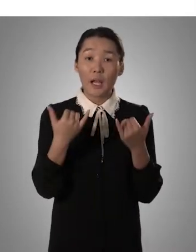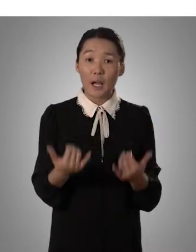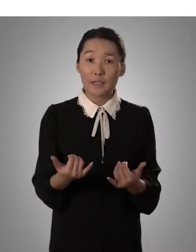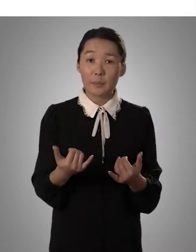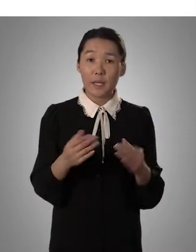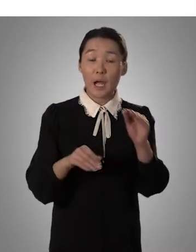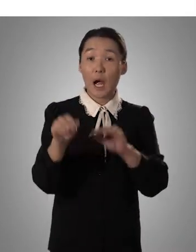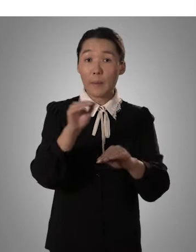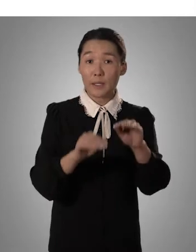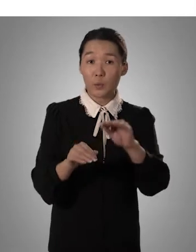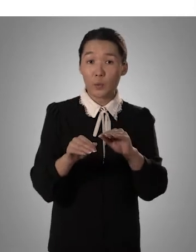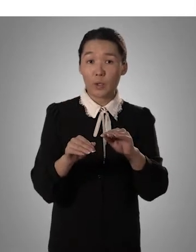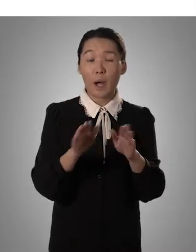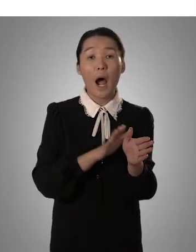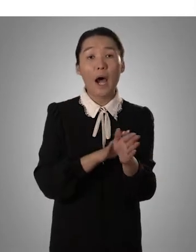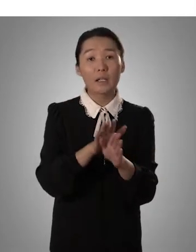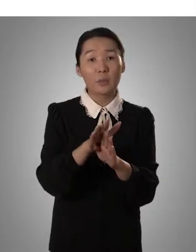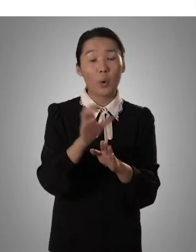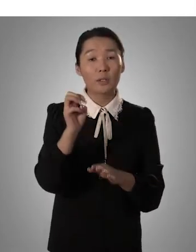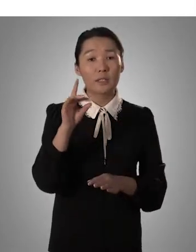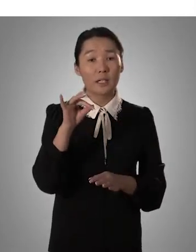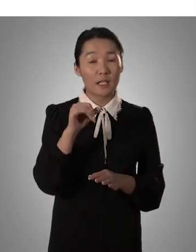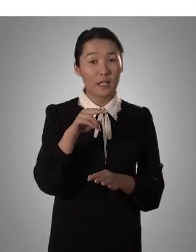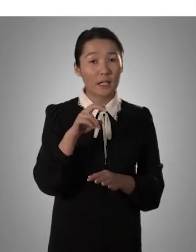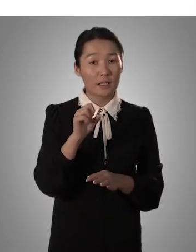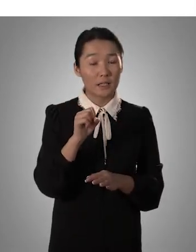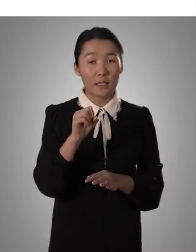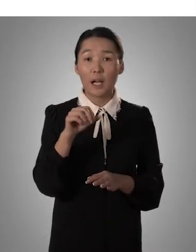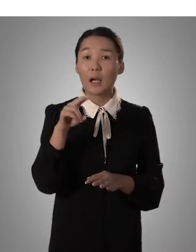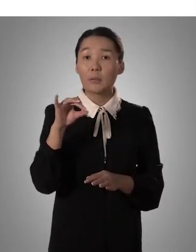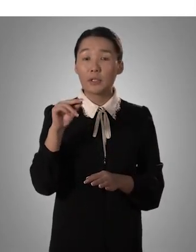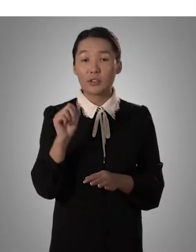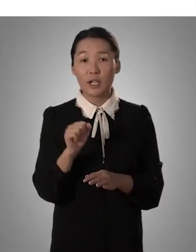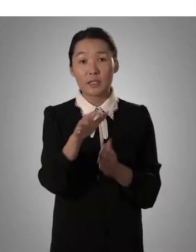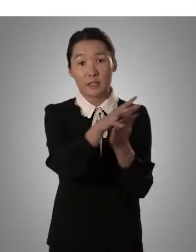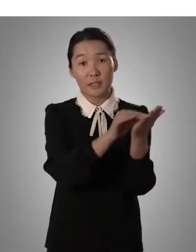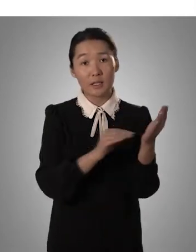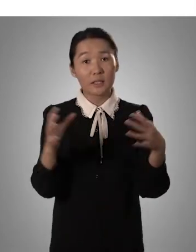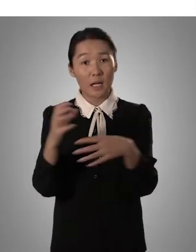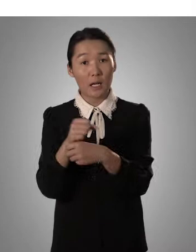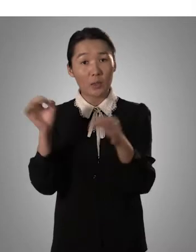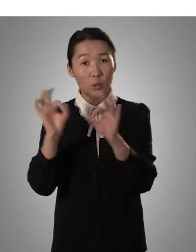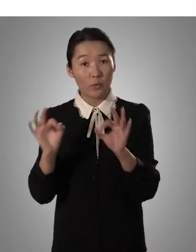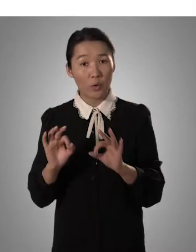образуем от полных страдательных причастий из текста краткую форму